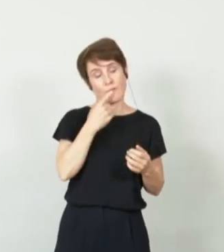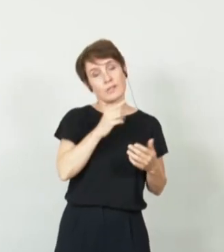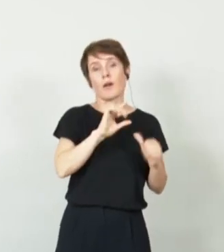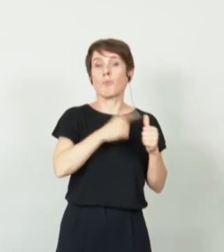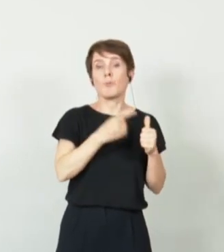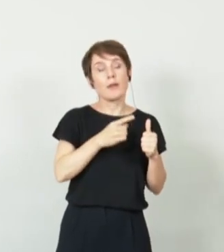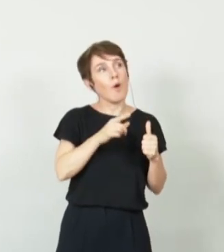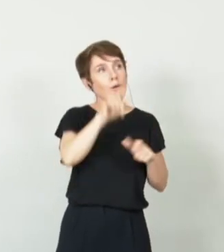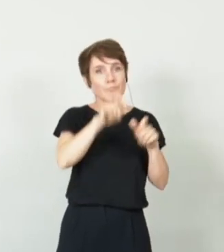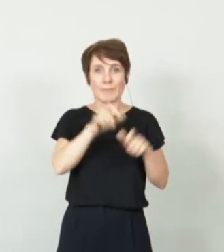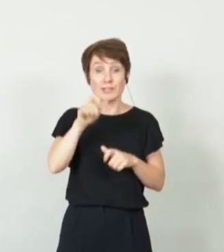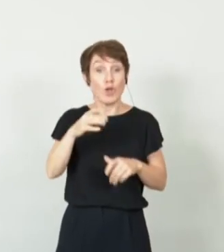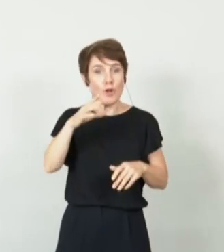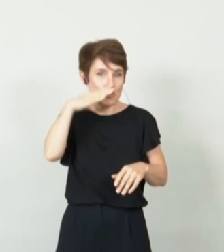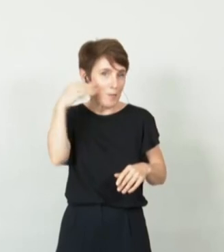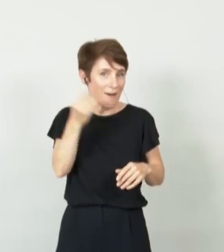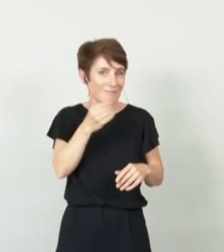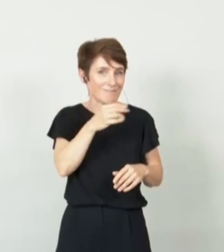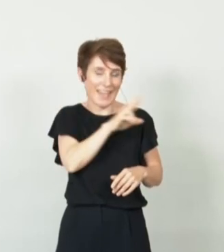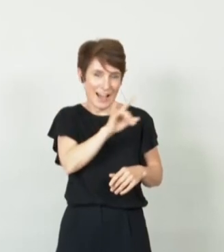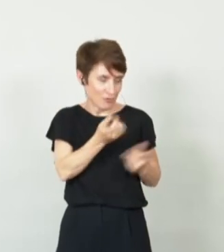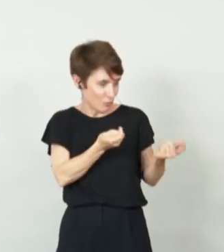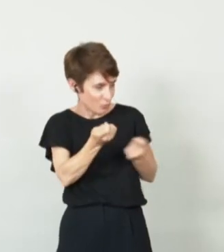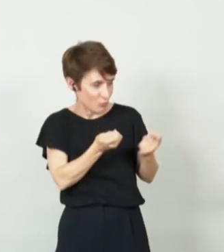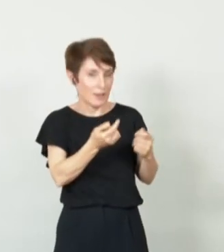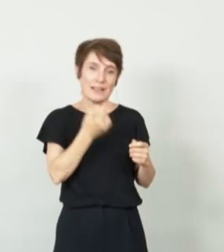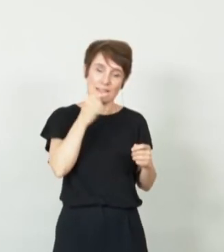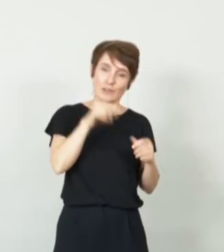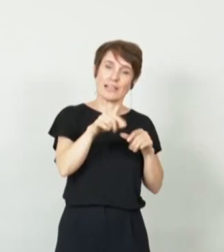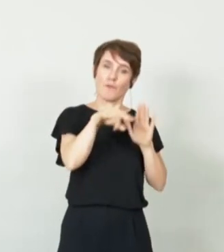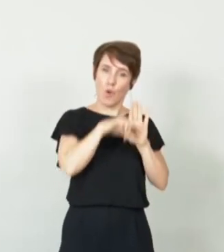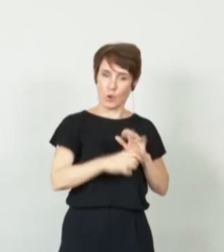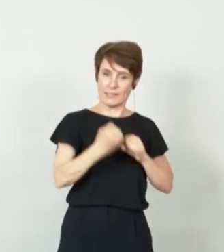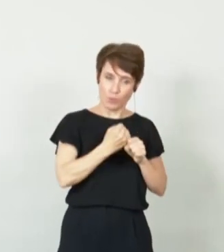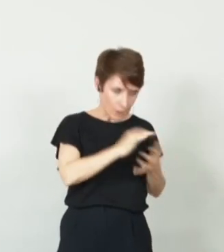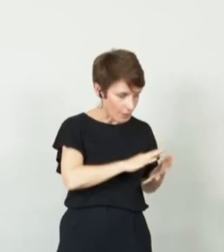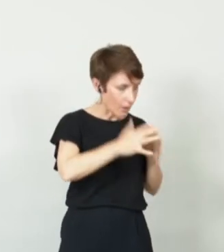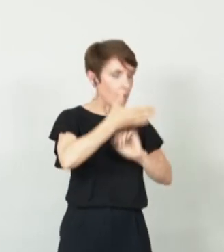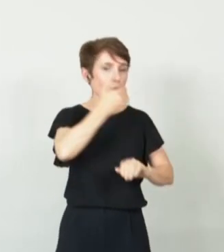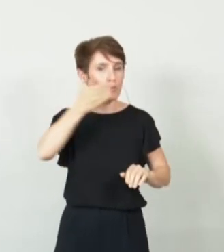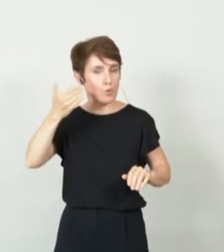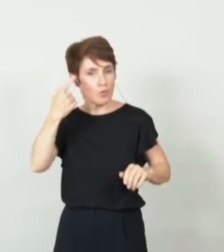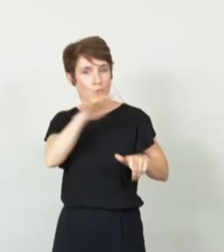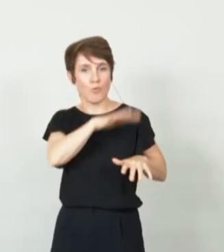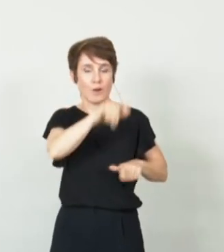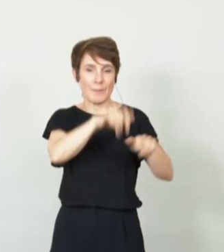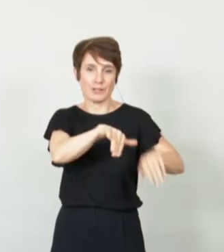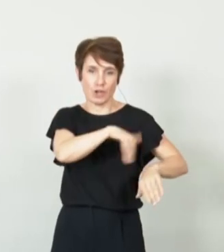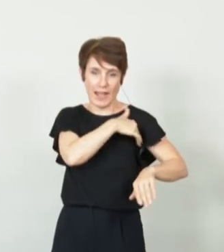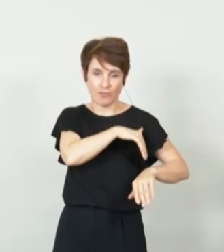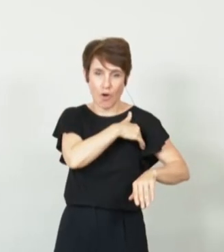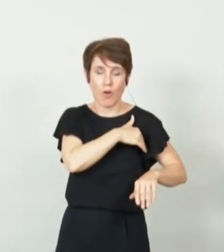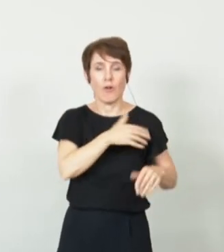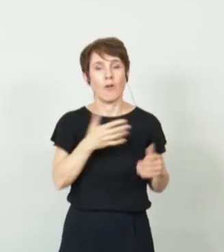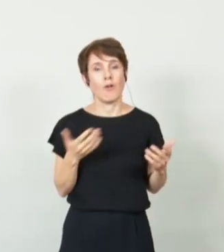l'amélioration des conditions de travail prévention donc aussi pour les agents de la collectivité notamment donc